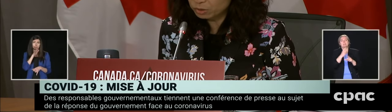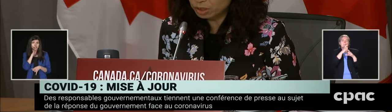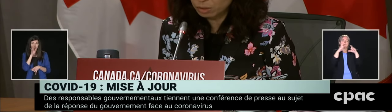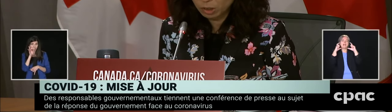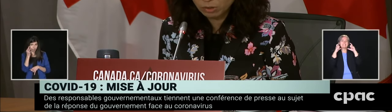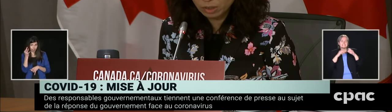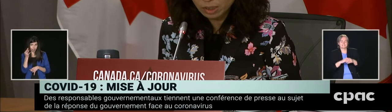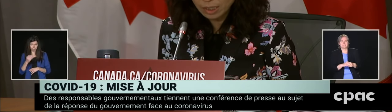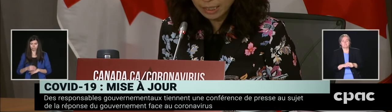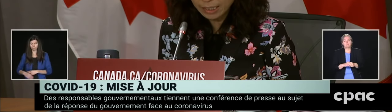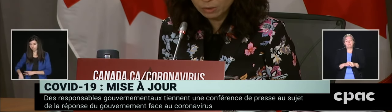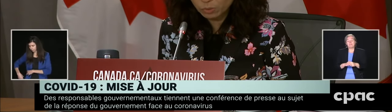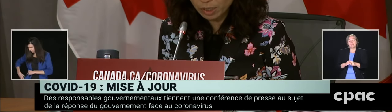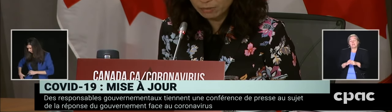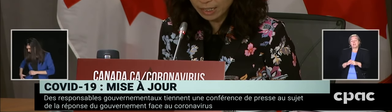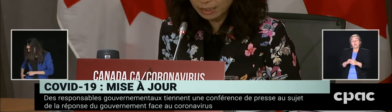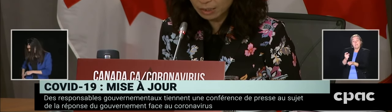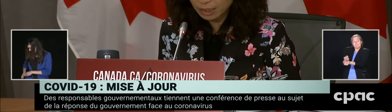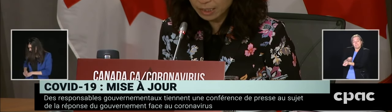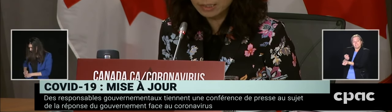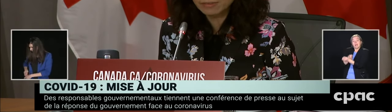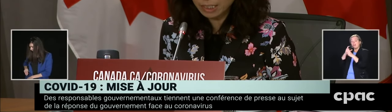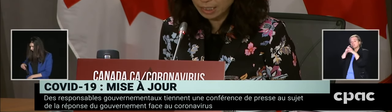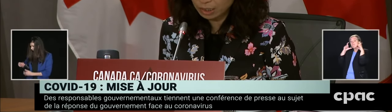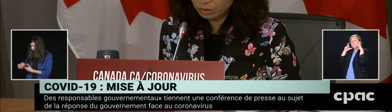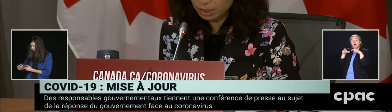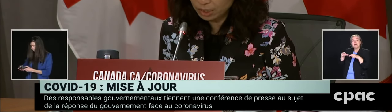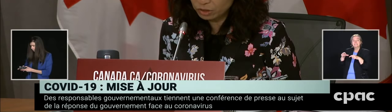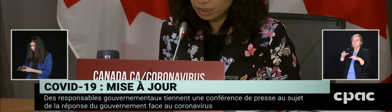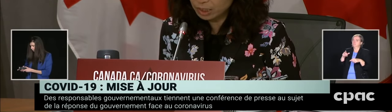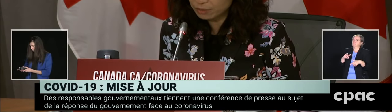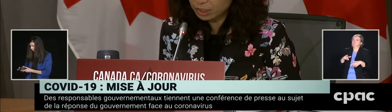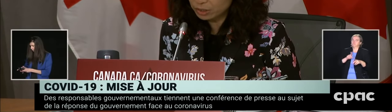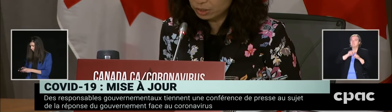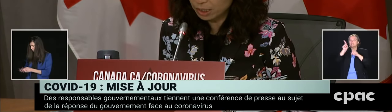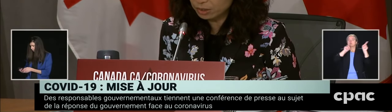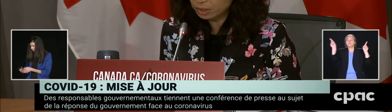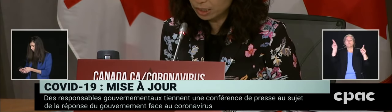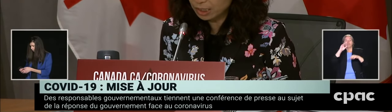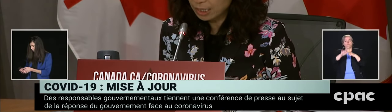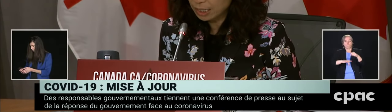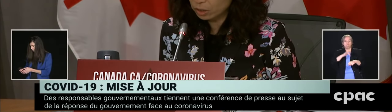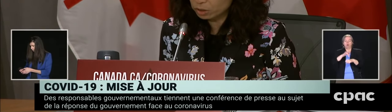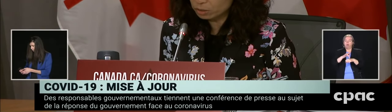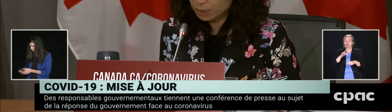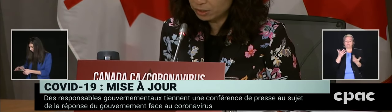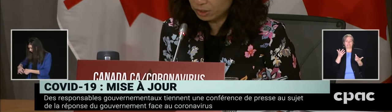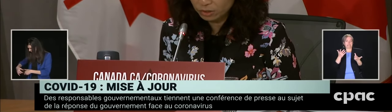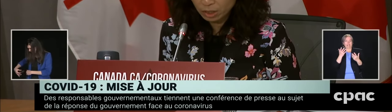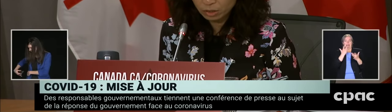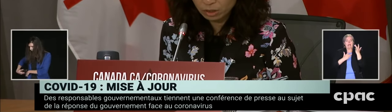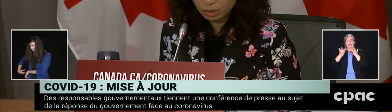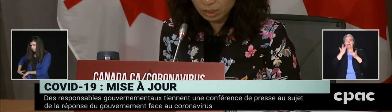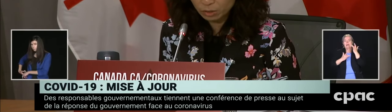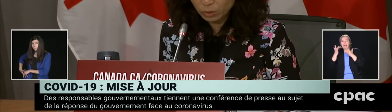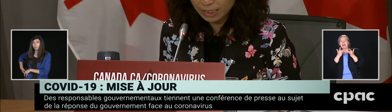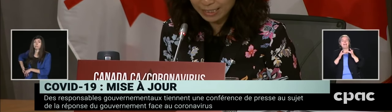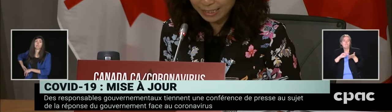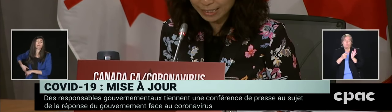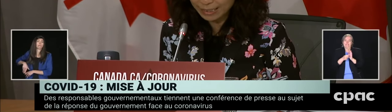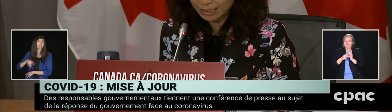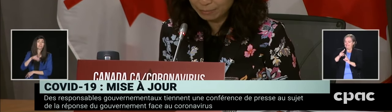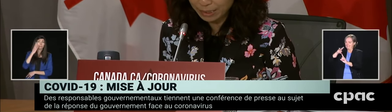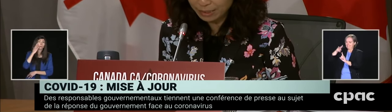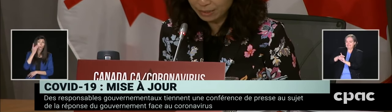rares partout dans le monde et qu'ils doivent être réservés à l'usage des travailleurs de la santé et autres personnes donnant des